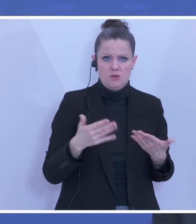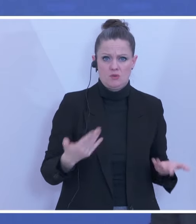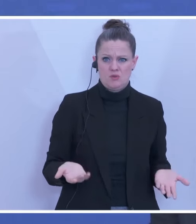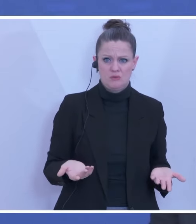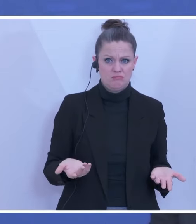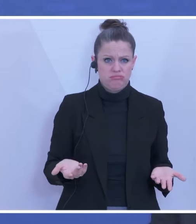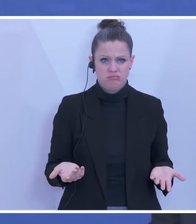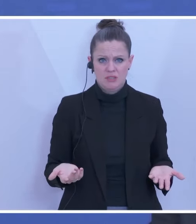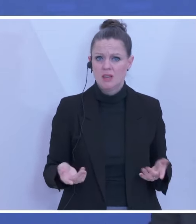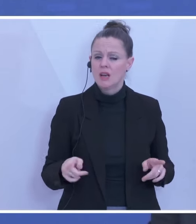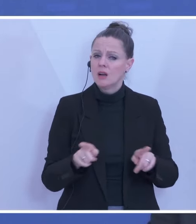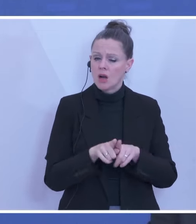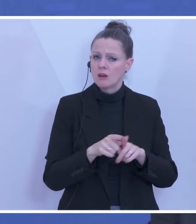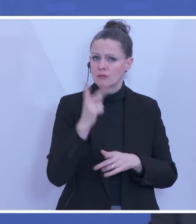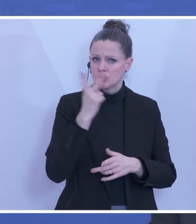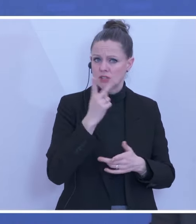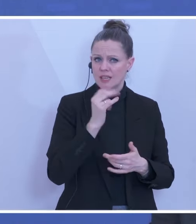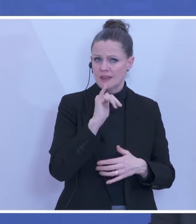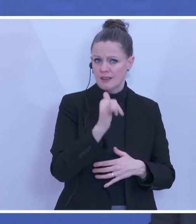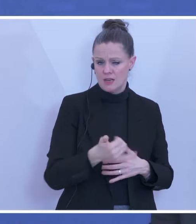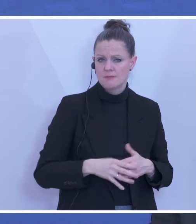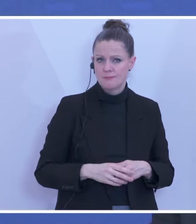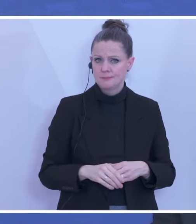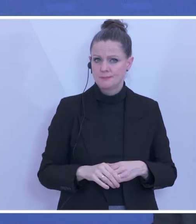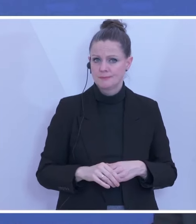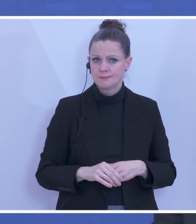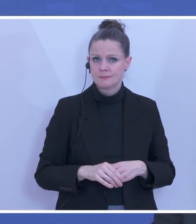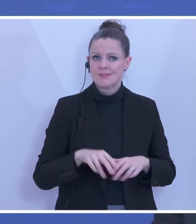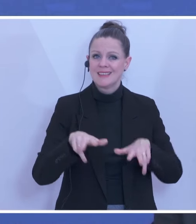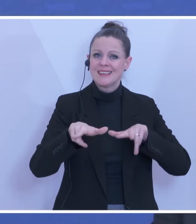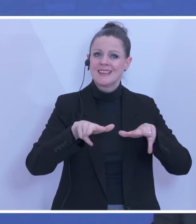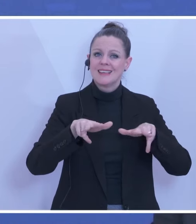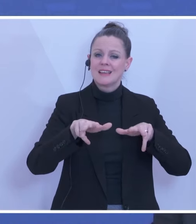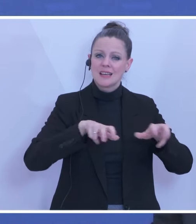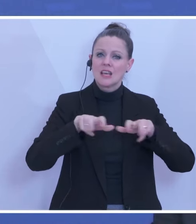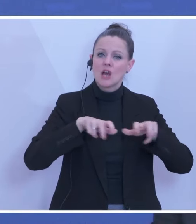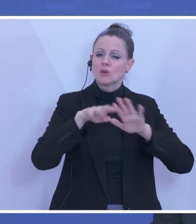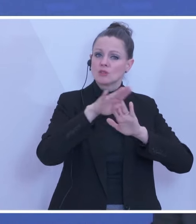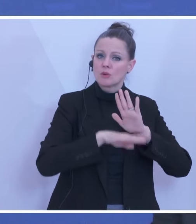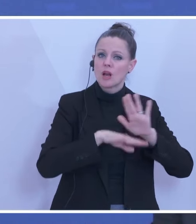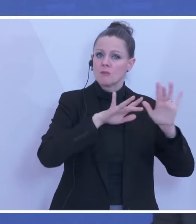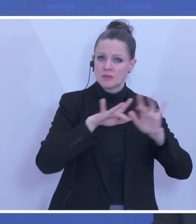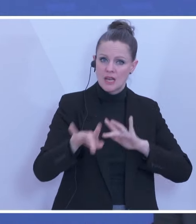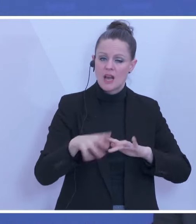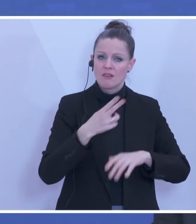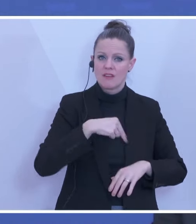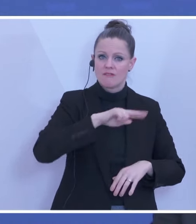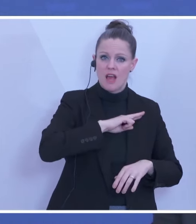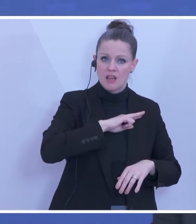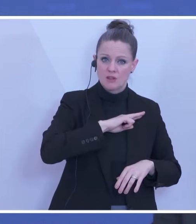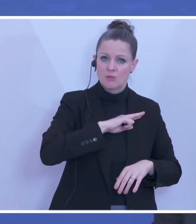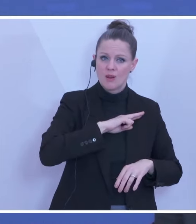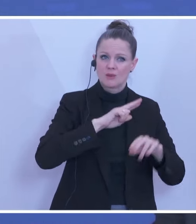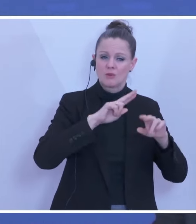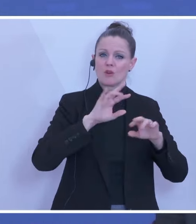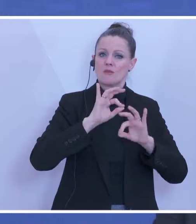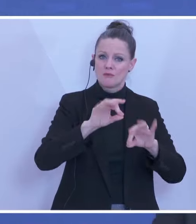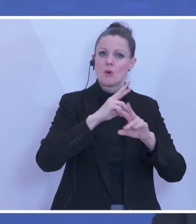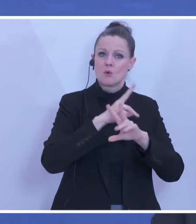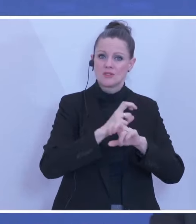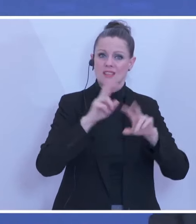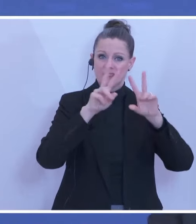Im Übrigen verstehe ich schon so, dass wir eben ein Regierungsprogramm haben, das ja Verantwortung für Österreich heißt und das beinhaltet, dass wir auch